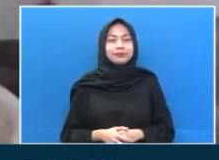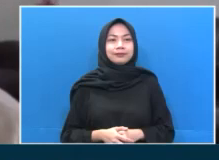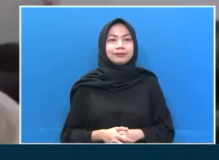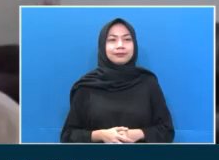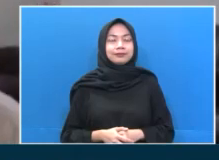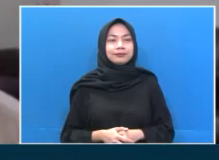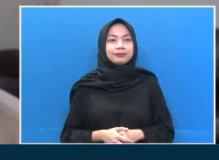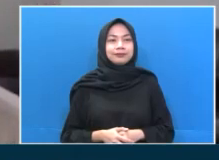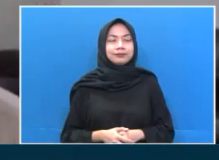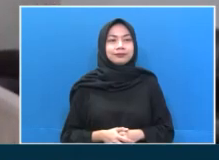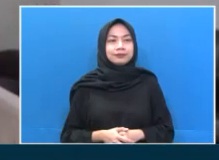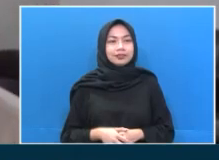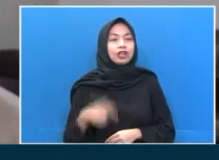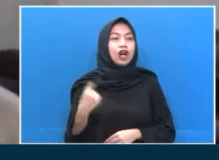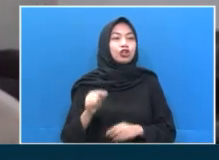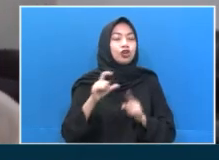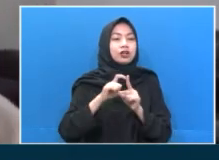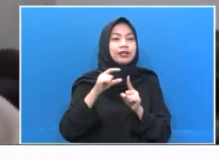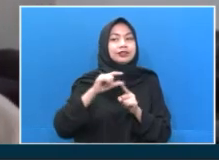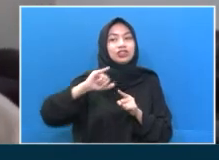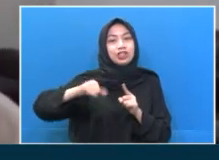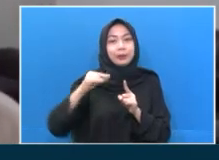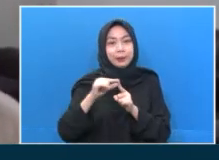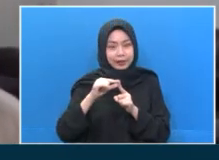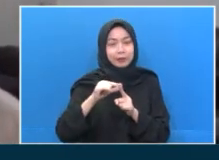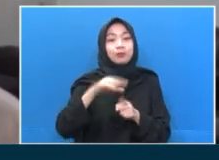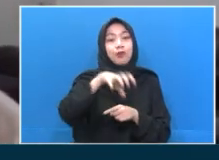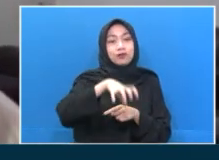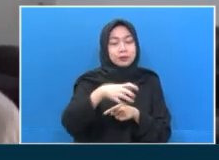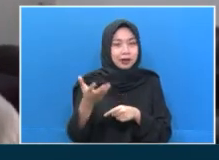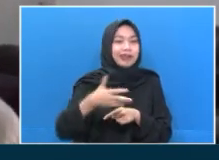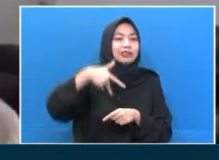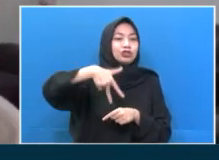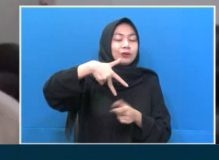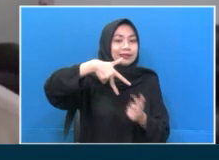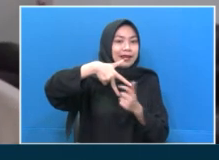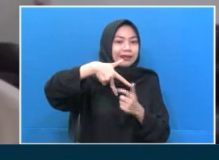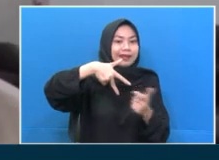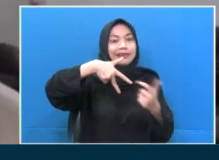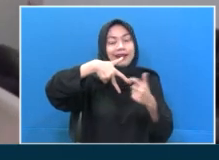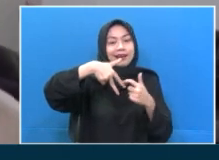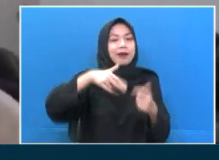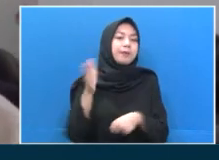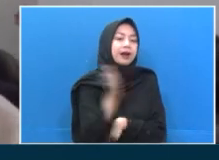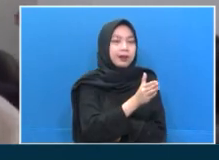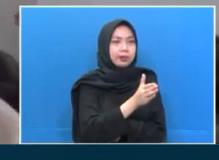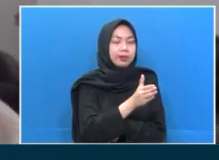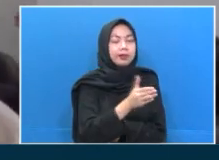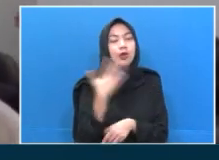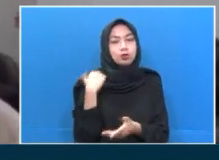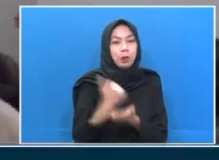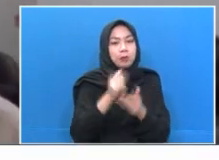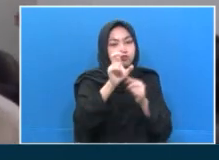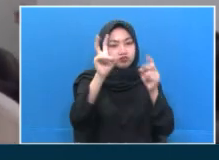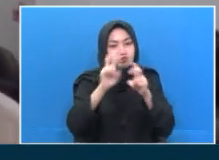Kanwil DJP Sulsel Bartra ini meliputi 3 provinsi, Sulawesi Selatan, Barat dan Tenggara. Dan di ketiga provinsi